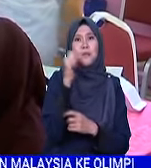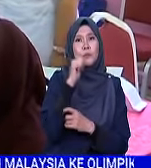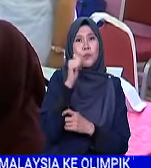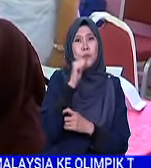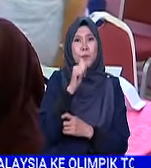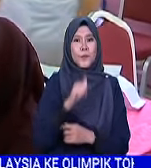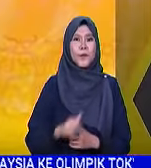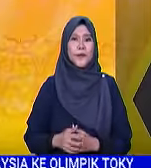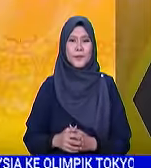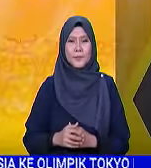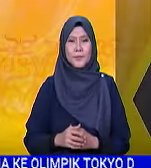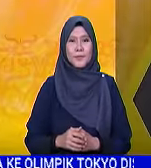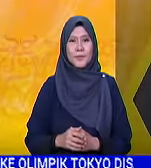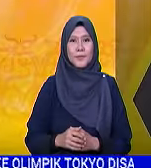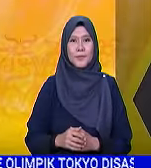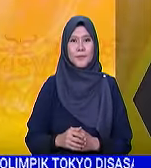wanita.